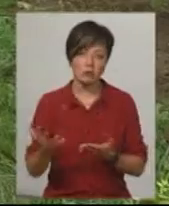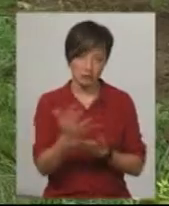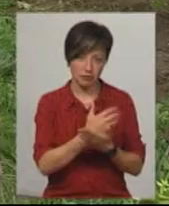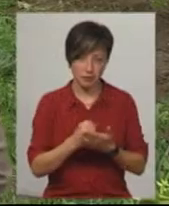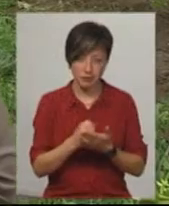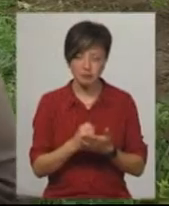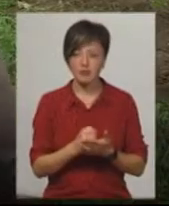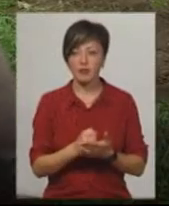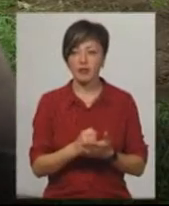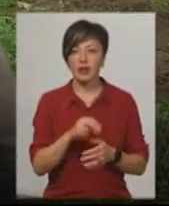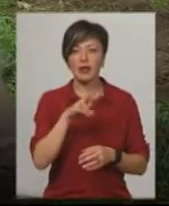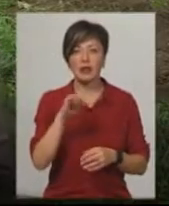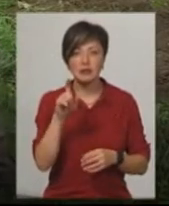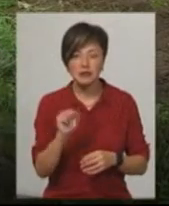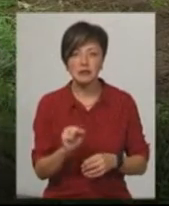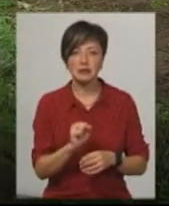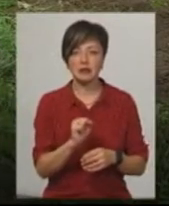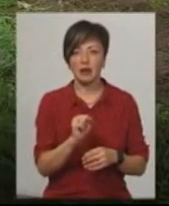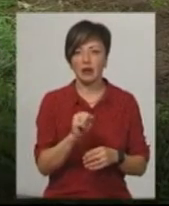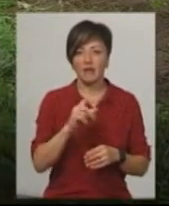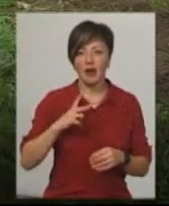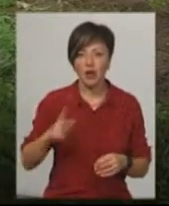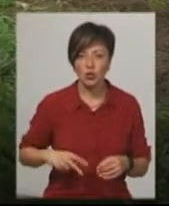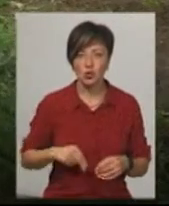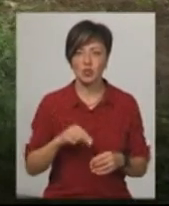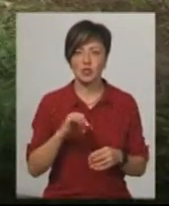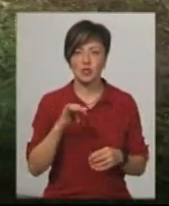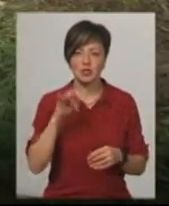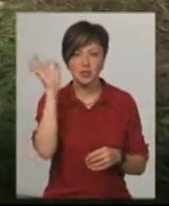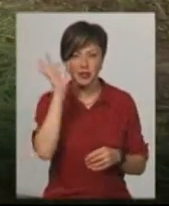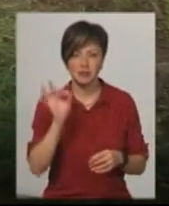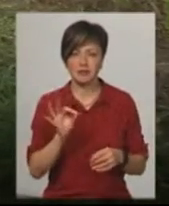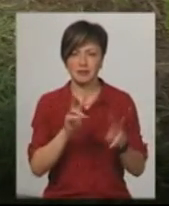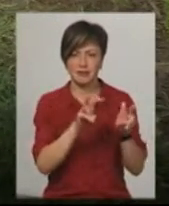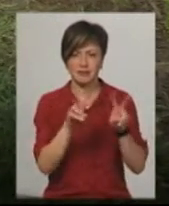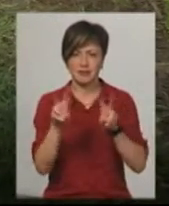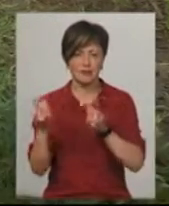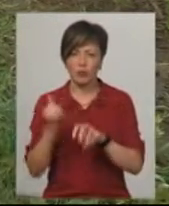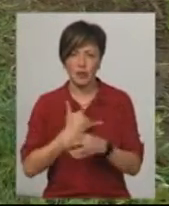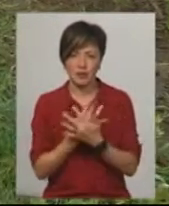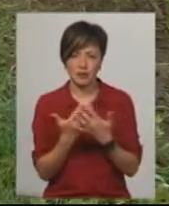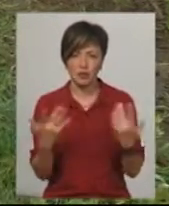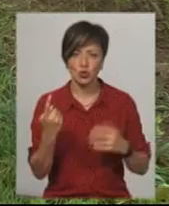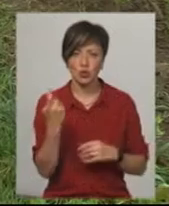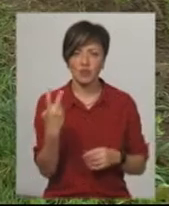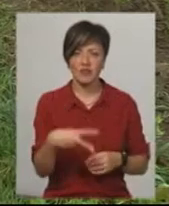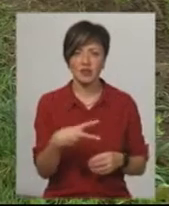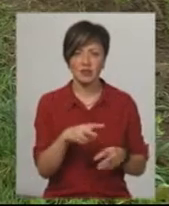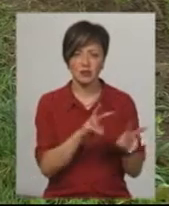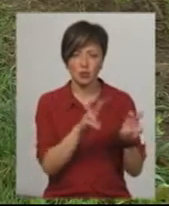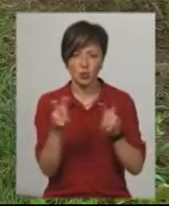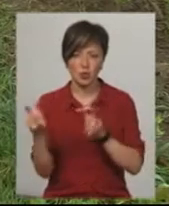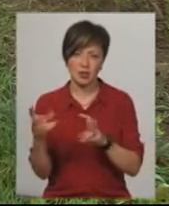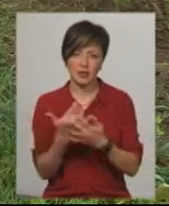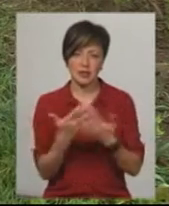садівниця. І «Еліза», і «Красномясі», і французи, і німці, і різні. У мене дето 120 сортів